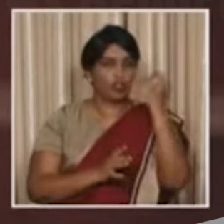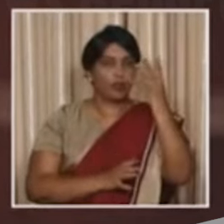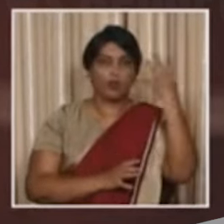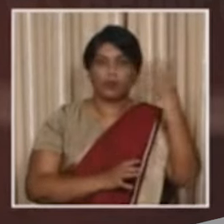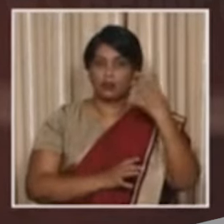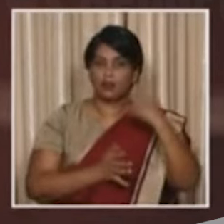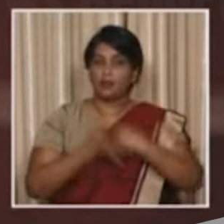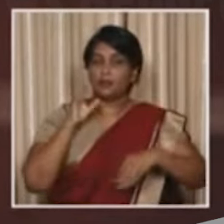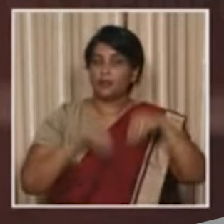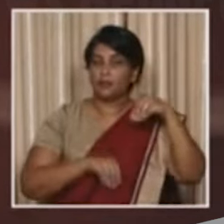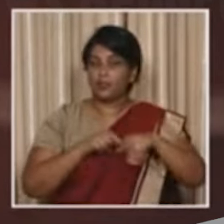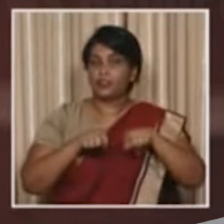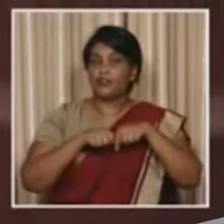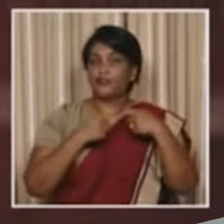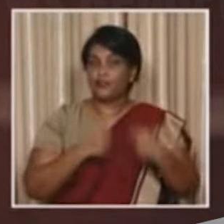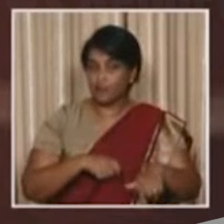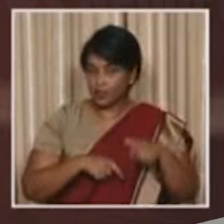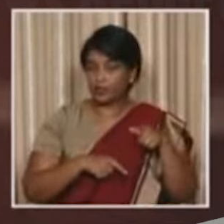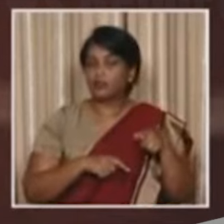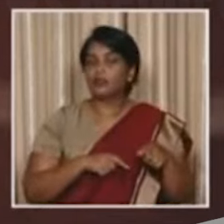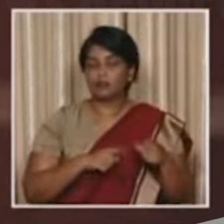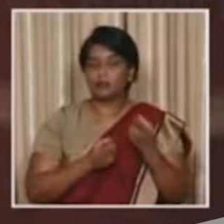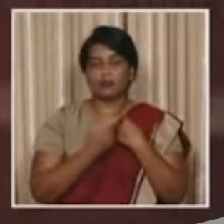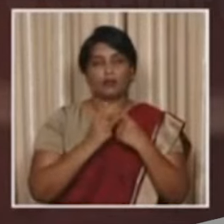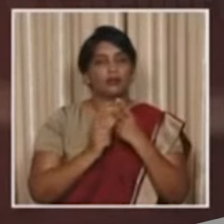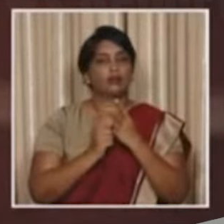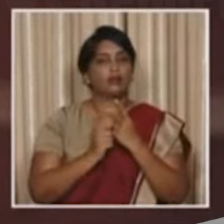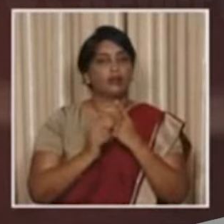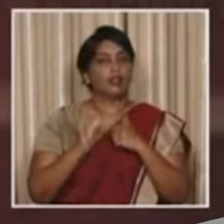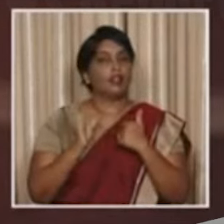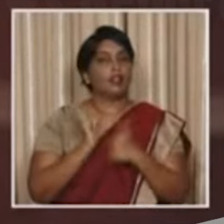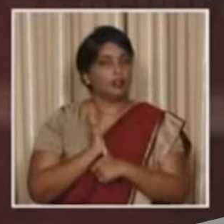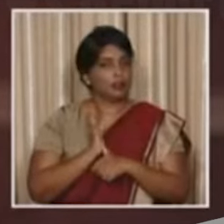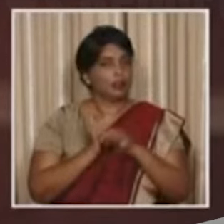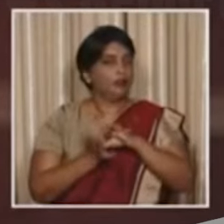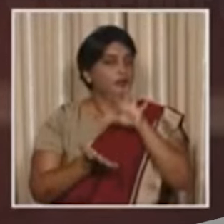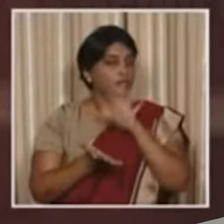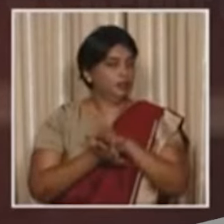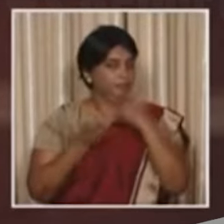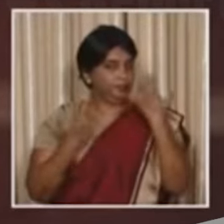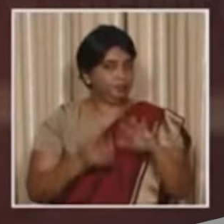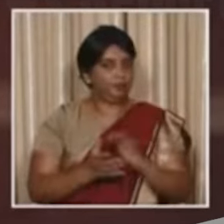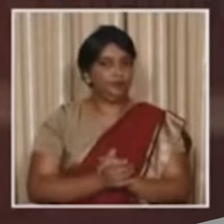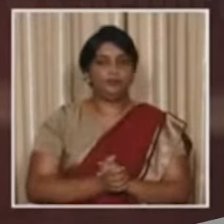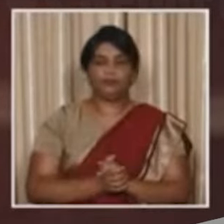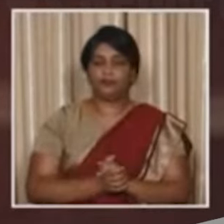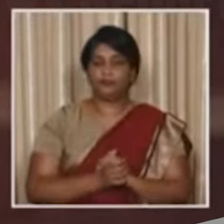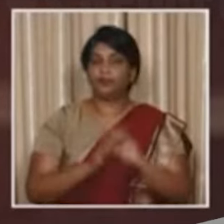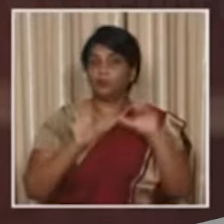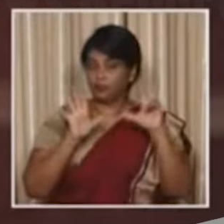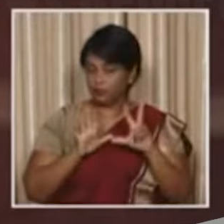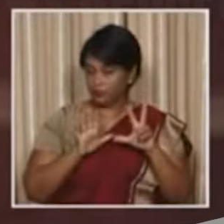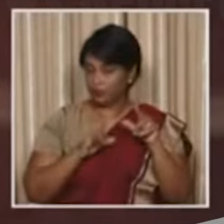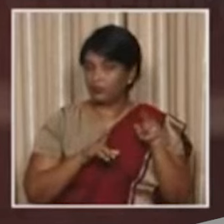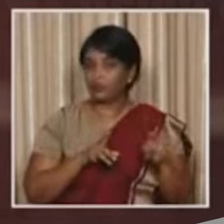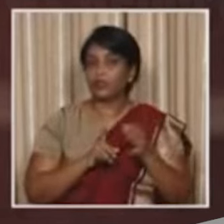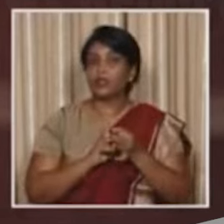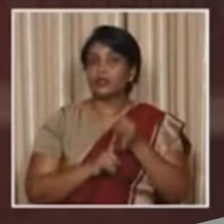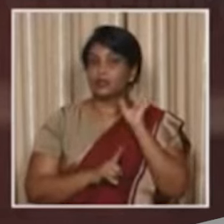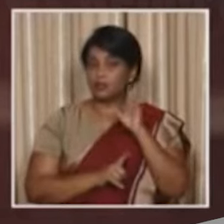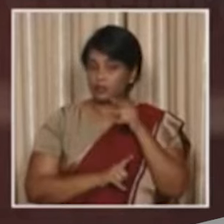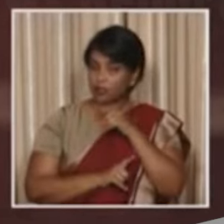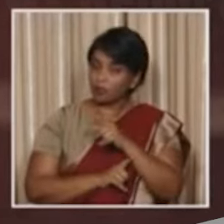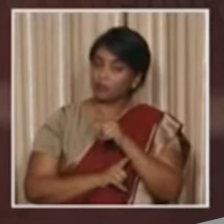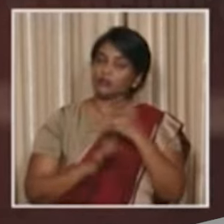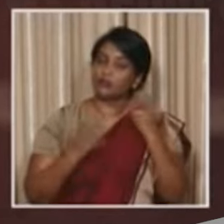දරන මැතිවරණ වියදම් සීමා නියාමනය කිරීමේ පනත සම්මත කොට තිබෙනවා. අට ජනාධිපතිගේ